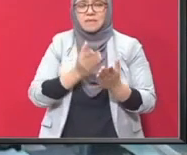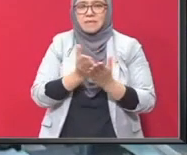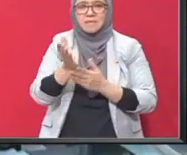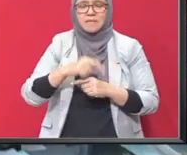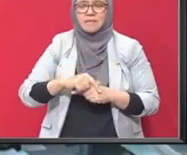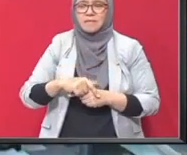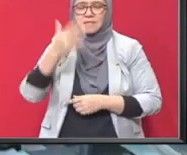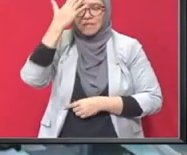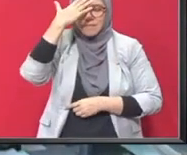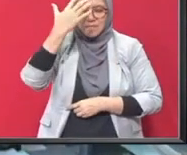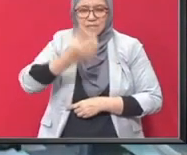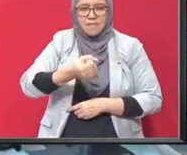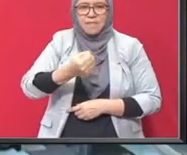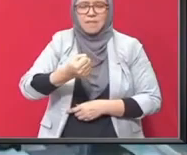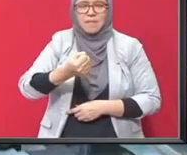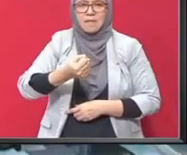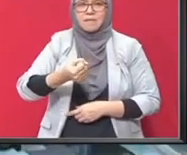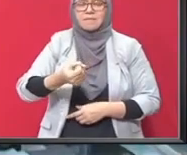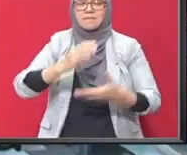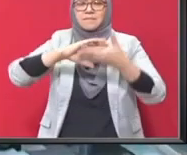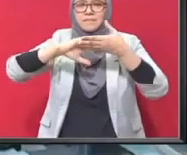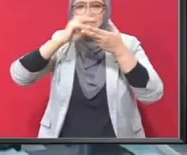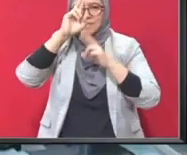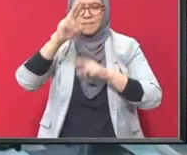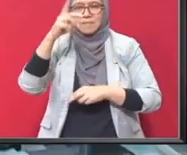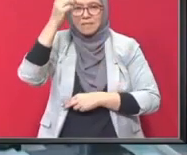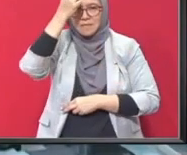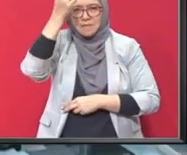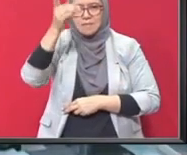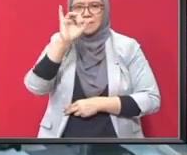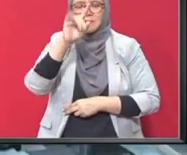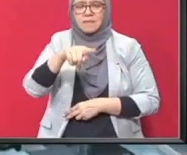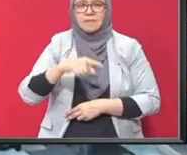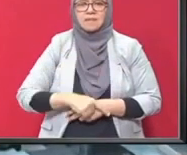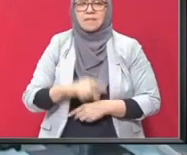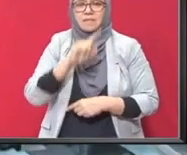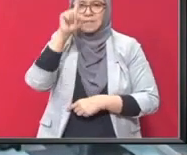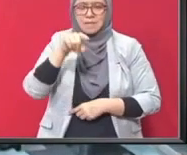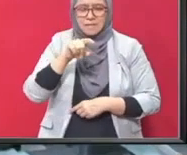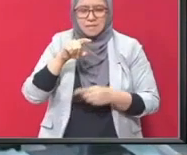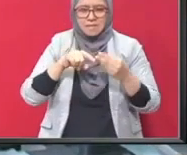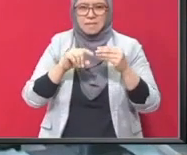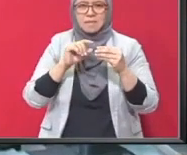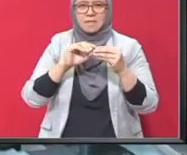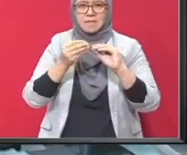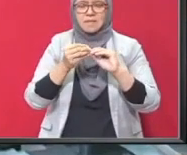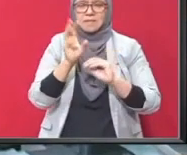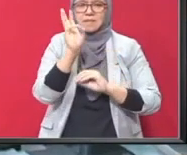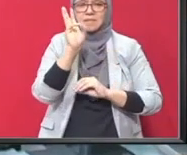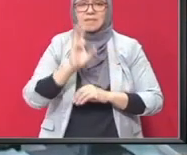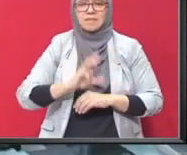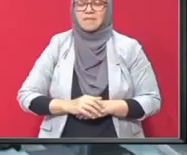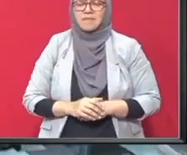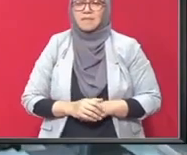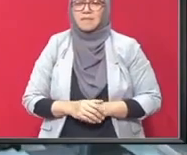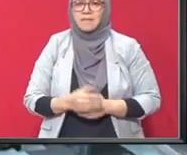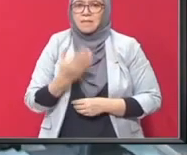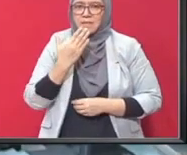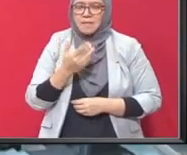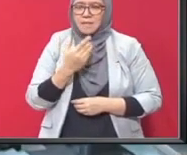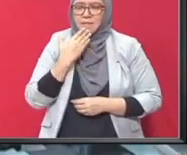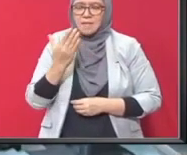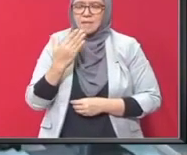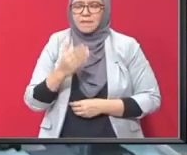warahmatullah wabarakatuh salam hormat the speakers vallen-sayang keenam klik ronda malam trik Oh makasih